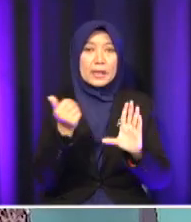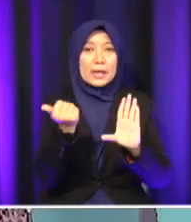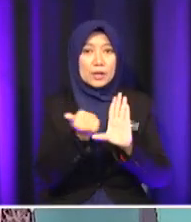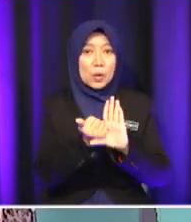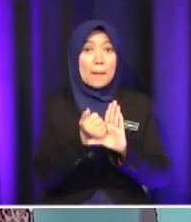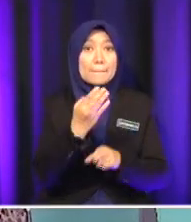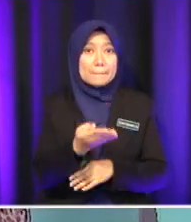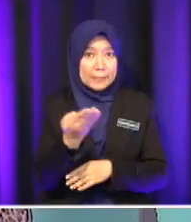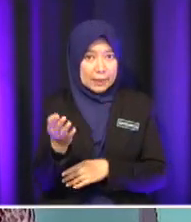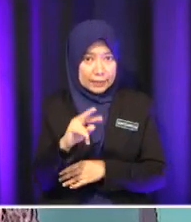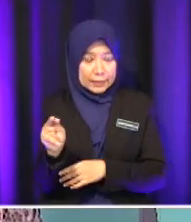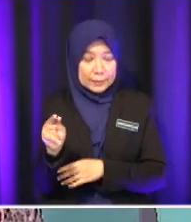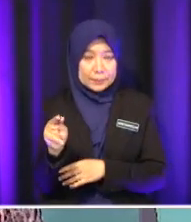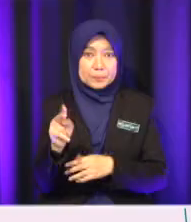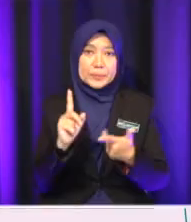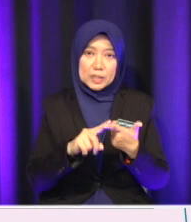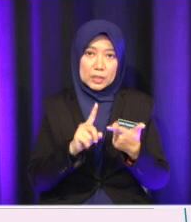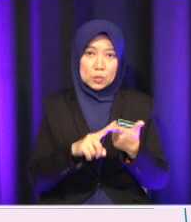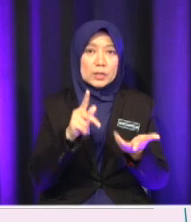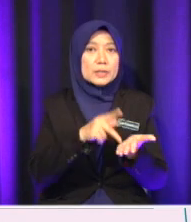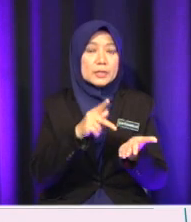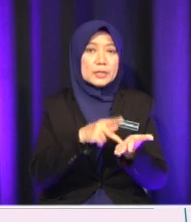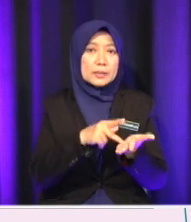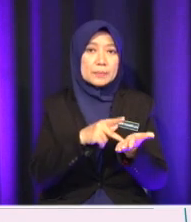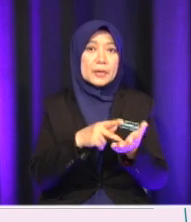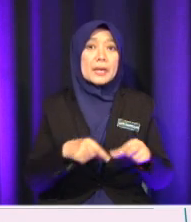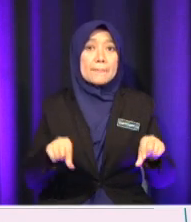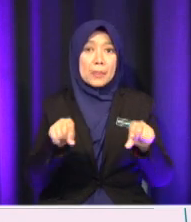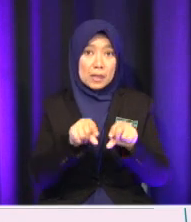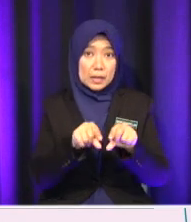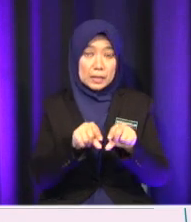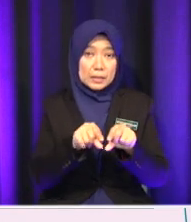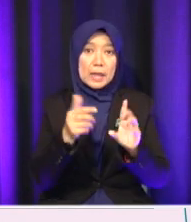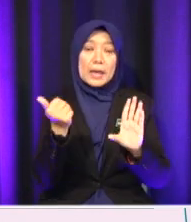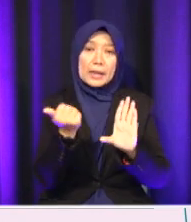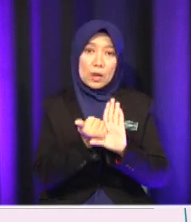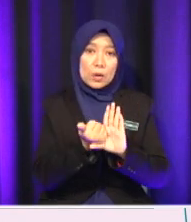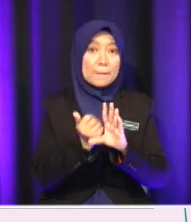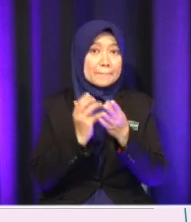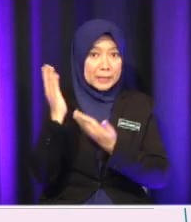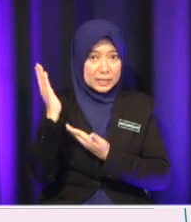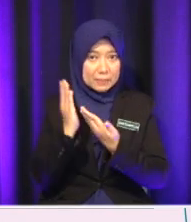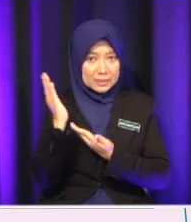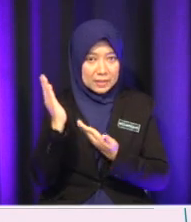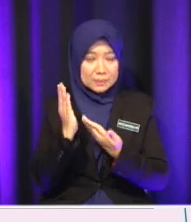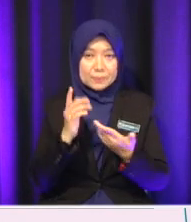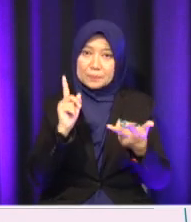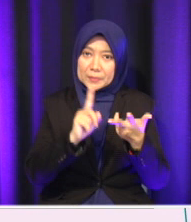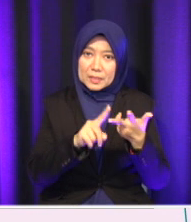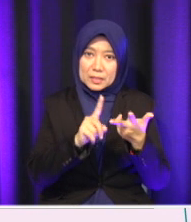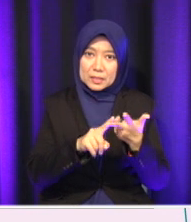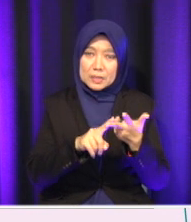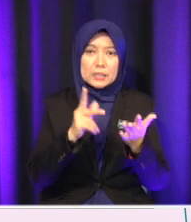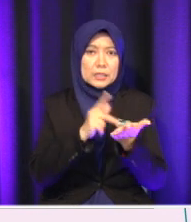dagangan kedua kita kira imbangan account perhematan seterusnya kita kira